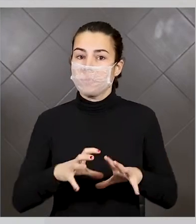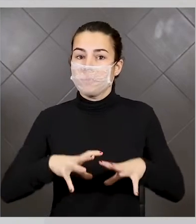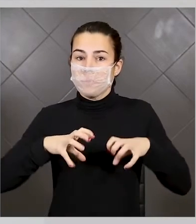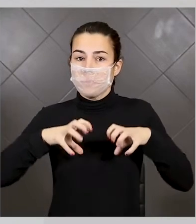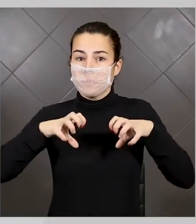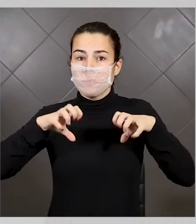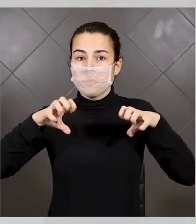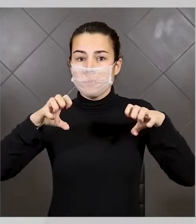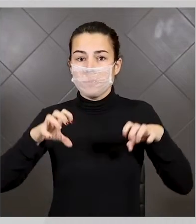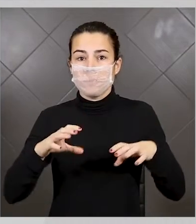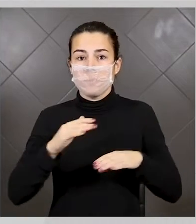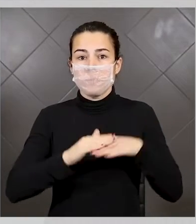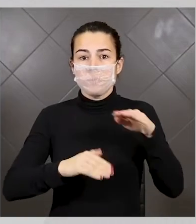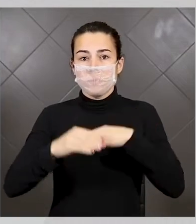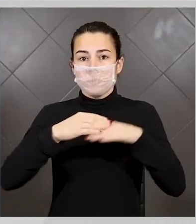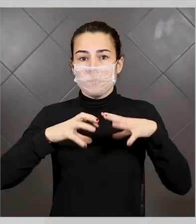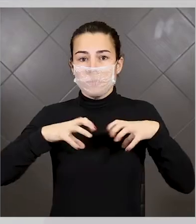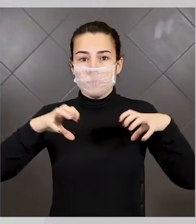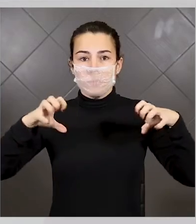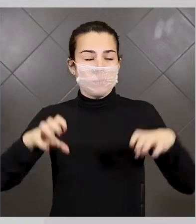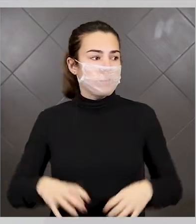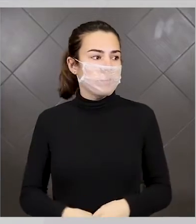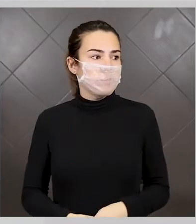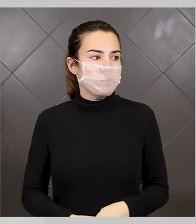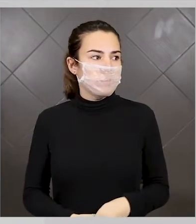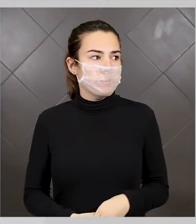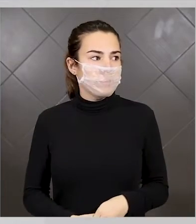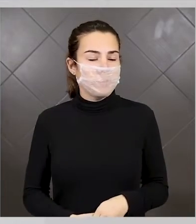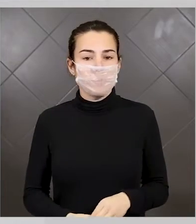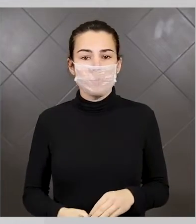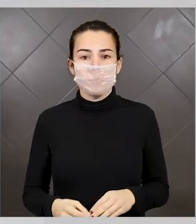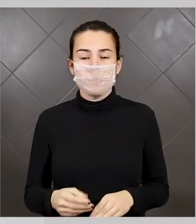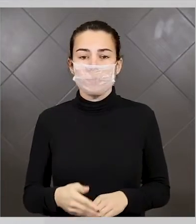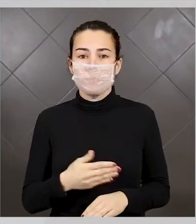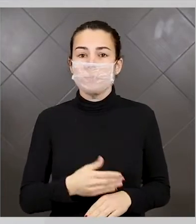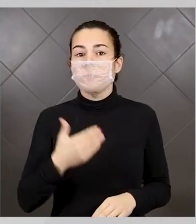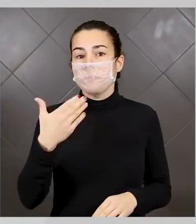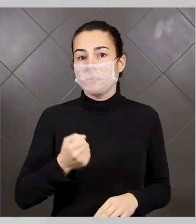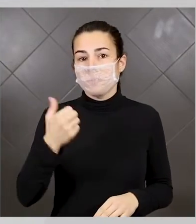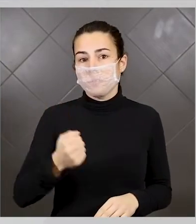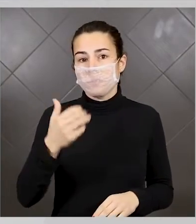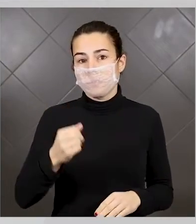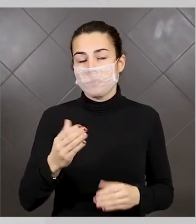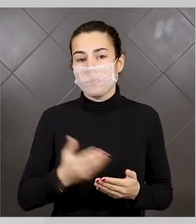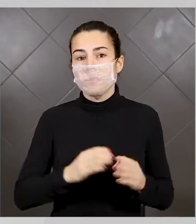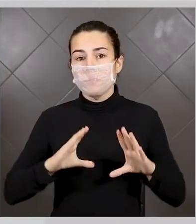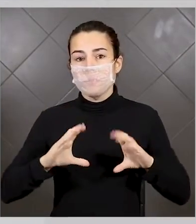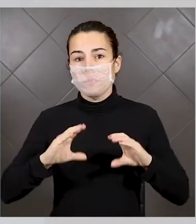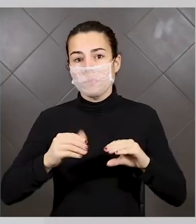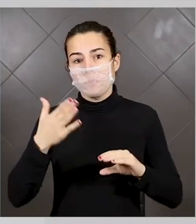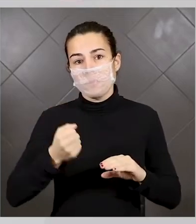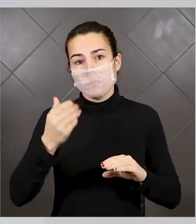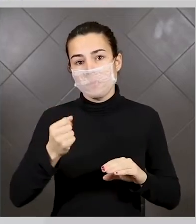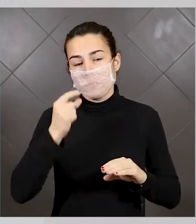No ho he dit abans, però la llet de motlle que hem preparat per fer la coca de patata o el pastís és una llet de motlle que